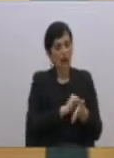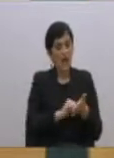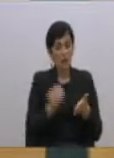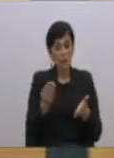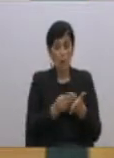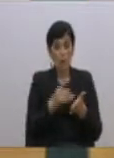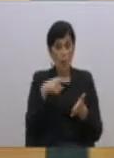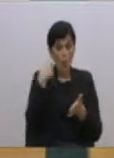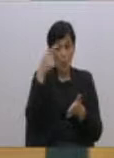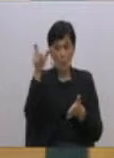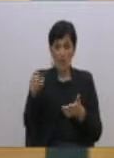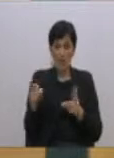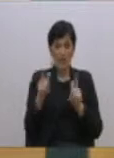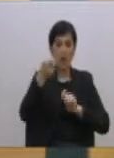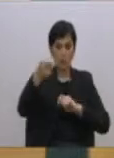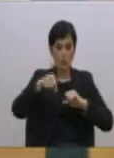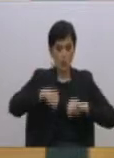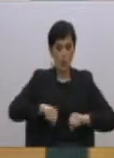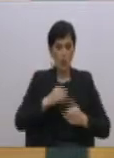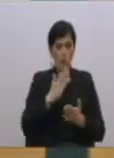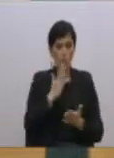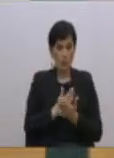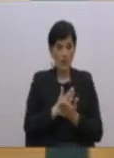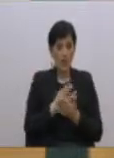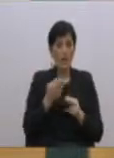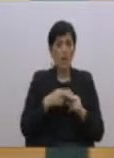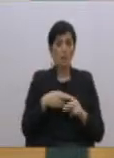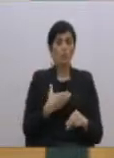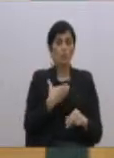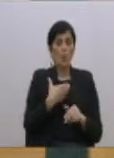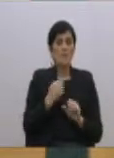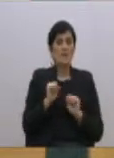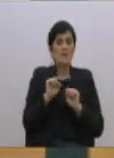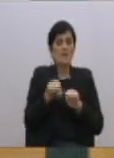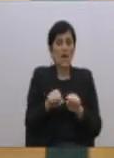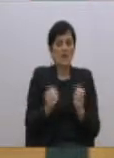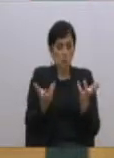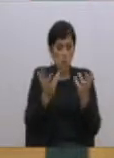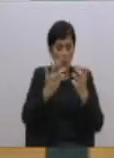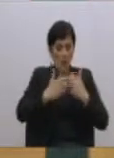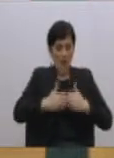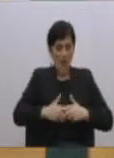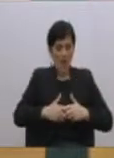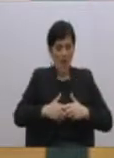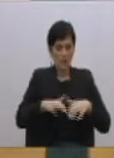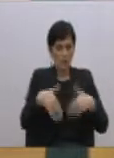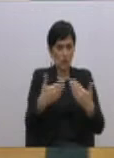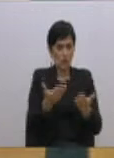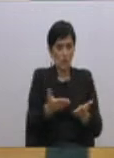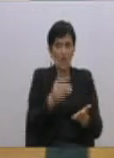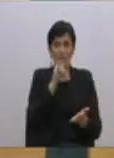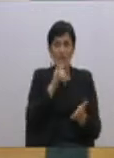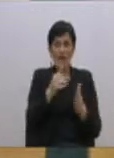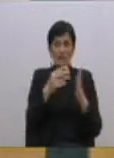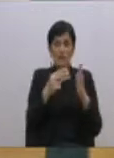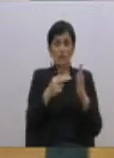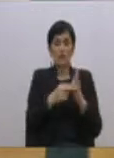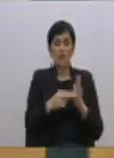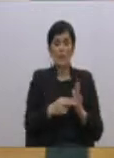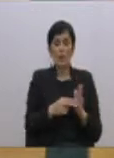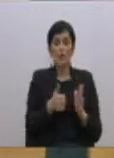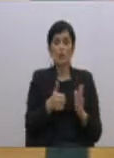მის მივლინებას, მას აქვს გასანერად დაზღვეული მექანიზმი აქ შემოთავაზებული და ეს ვერ შეფასდება